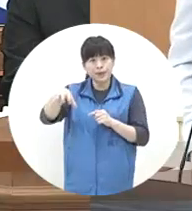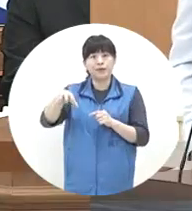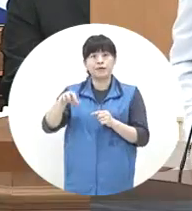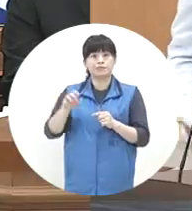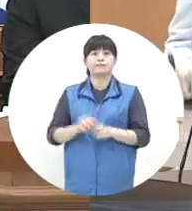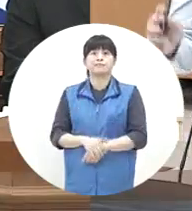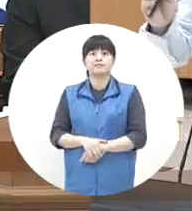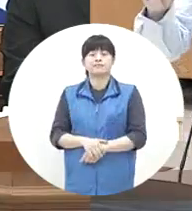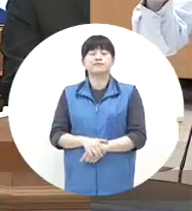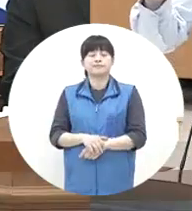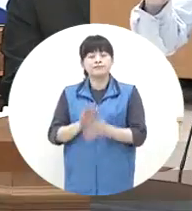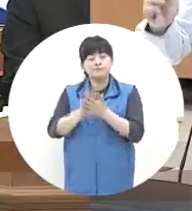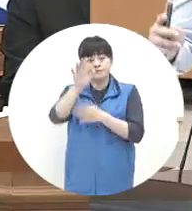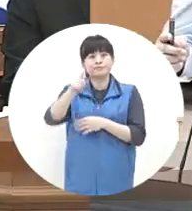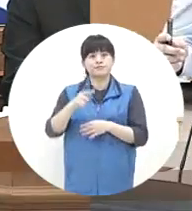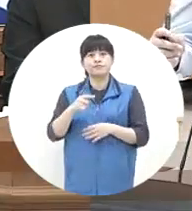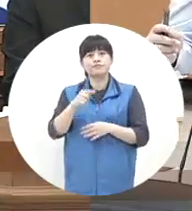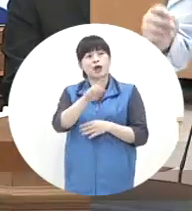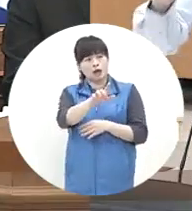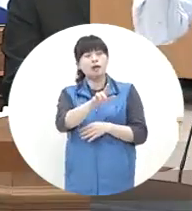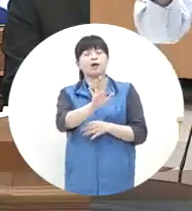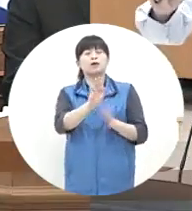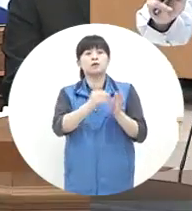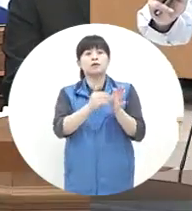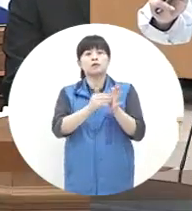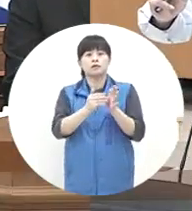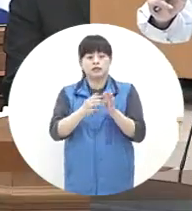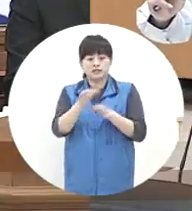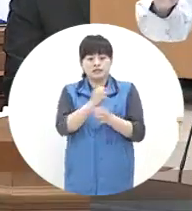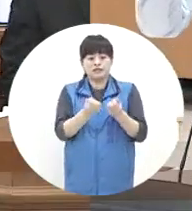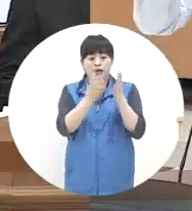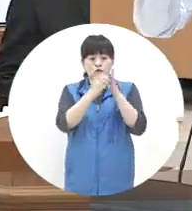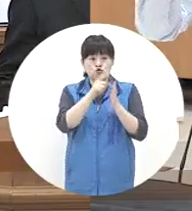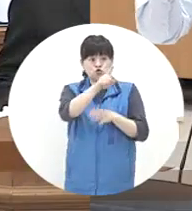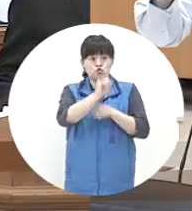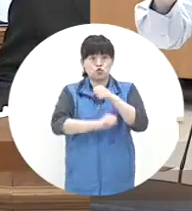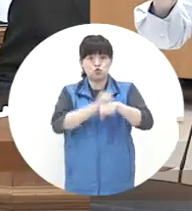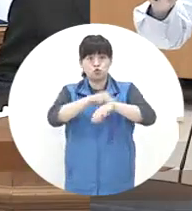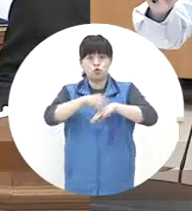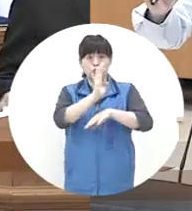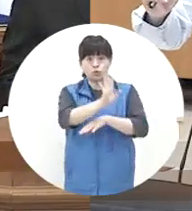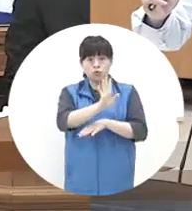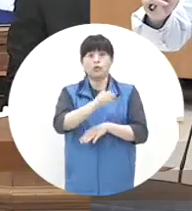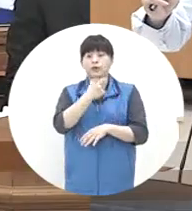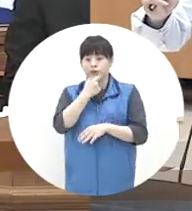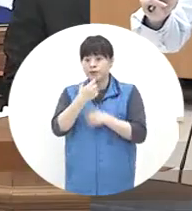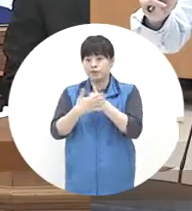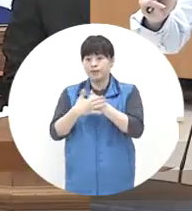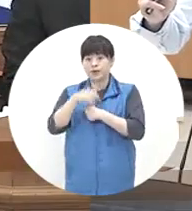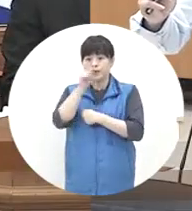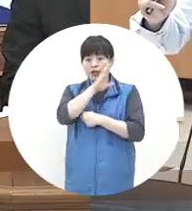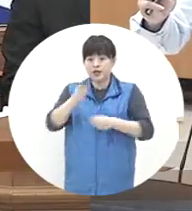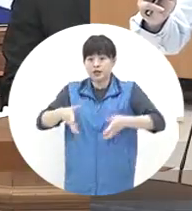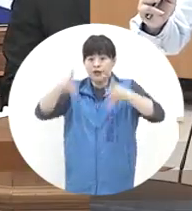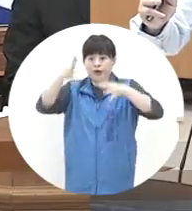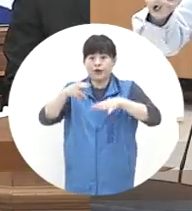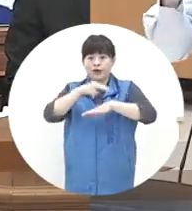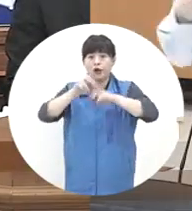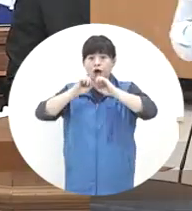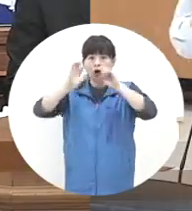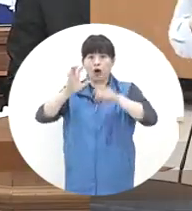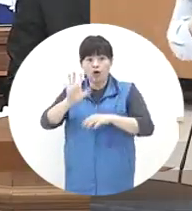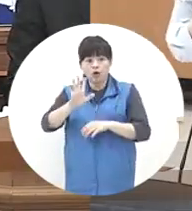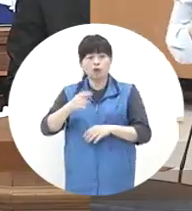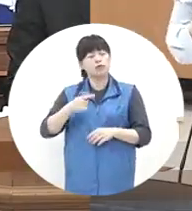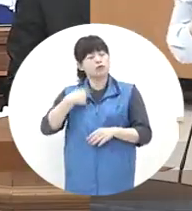好 以行销资源推动。 这样子就好了，经发局这边有动作肯为我们莺歌美食广场来做行销，那